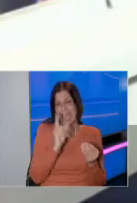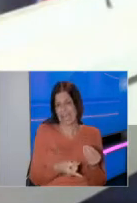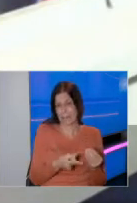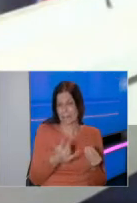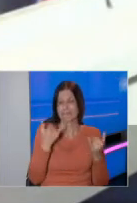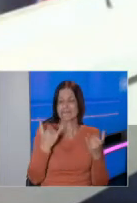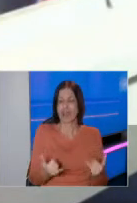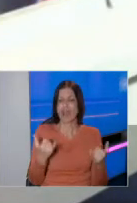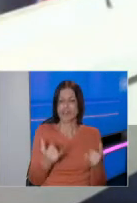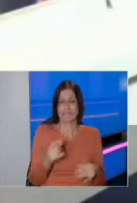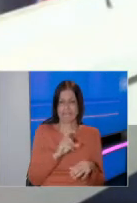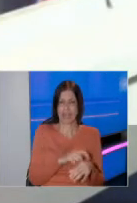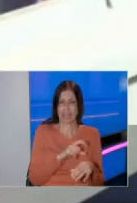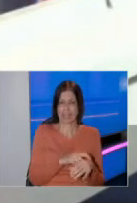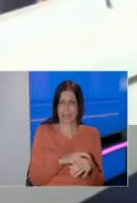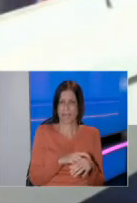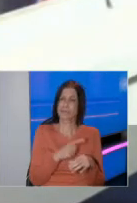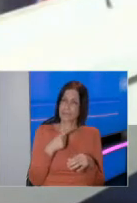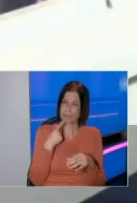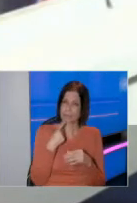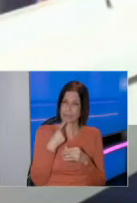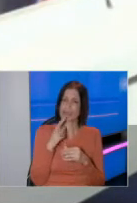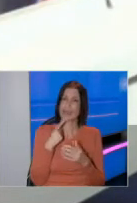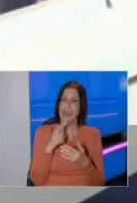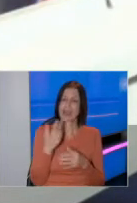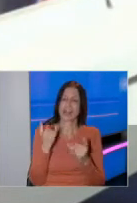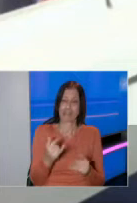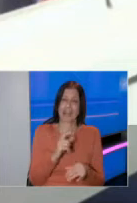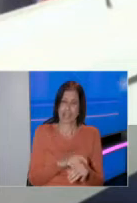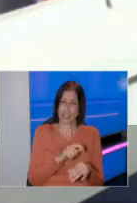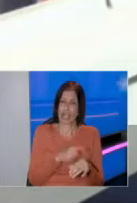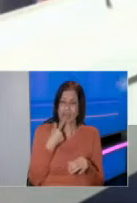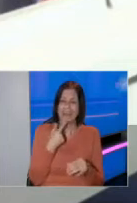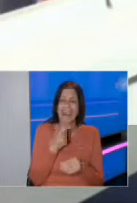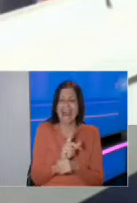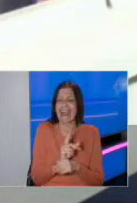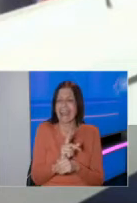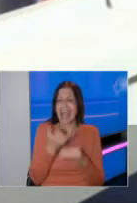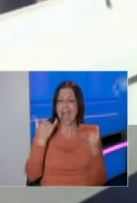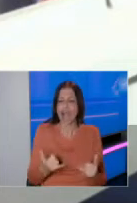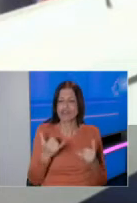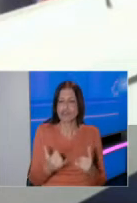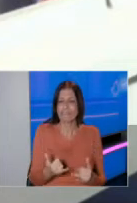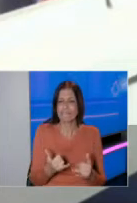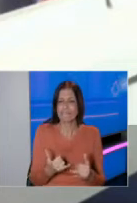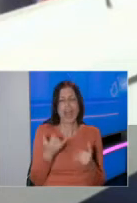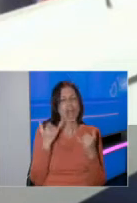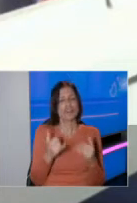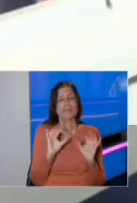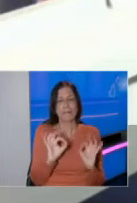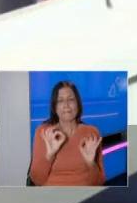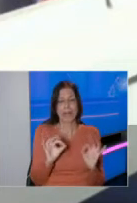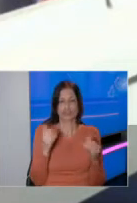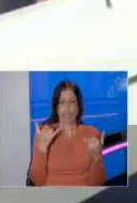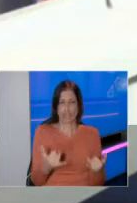שהגיע עכשיו הרגע, דווקא קורונה מזמנת לי השעה, אני אומרת הרגע אפילו, עכשיו, עכשיו, ממש